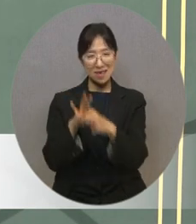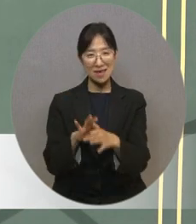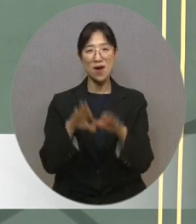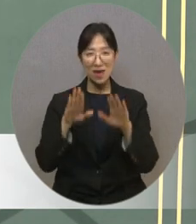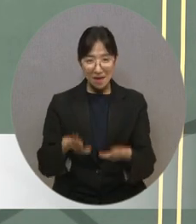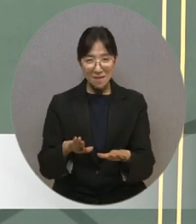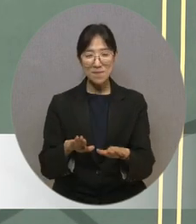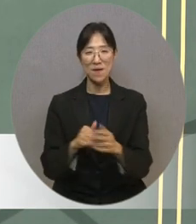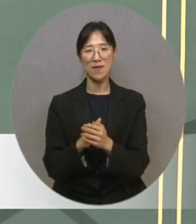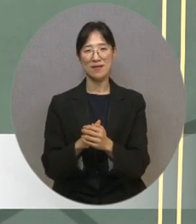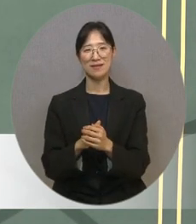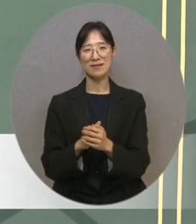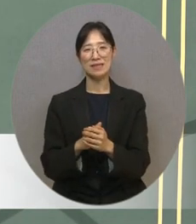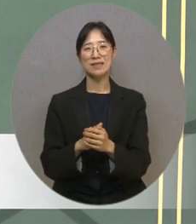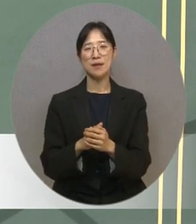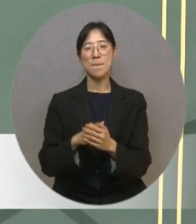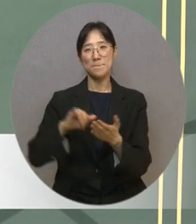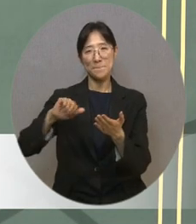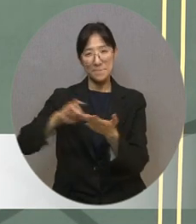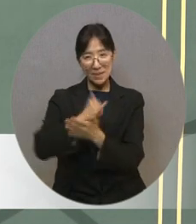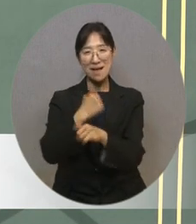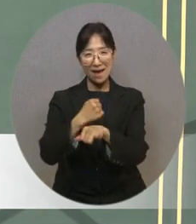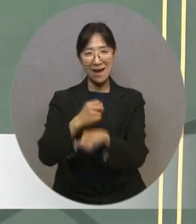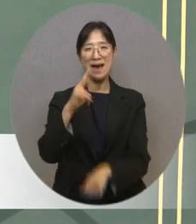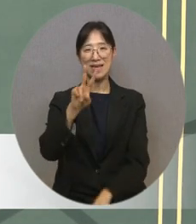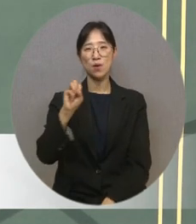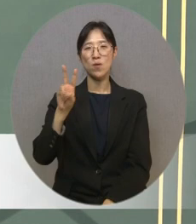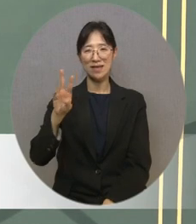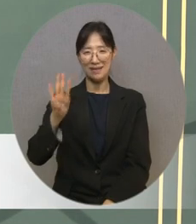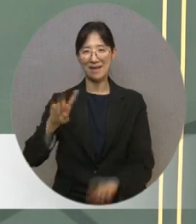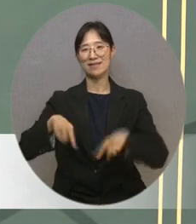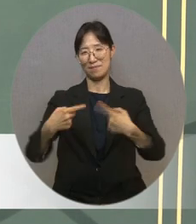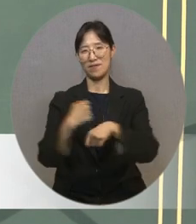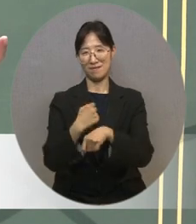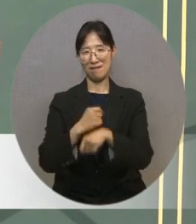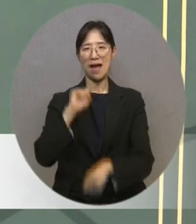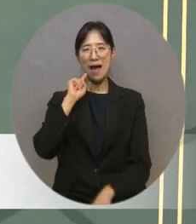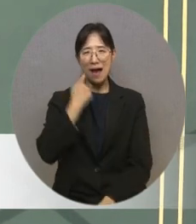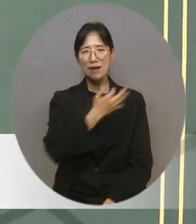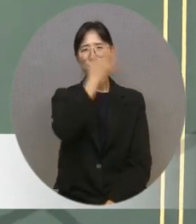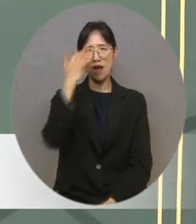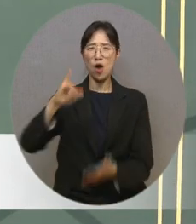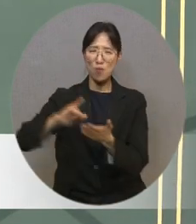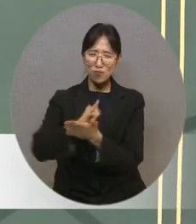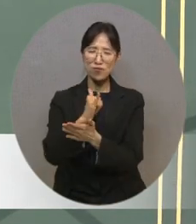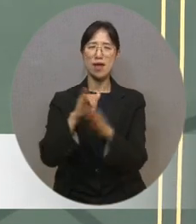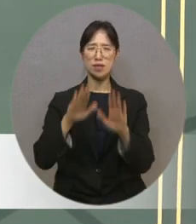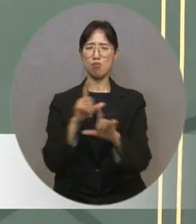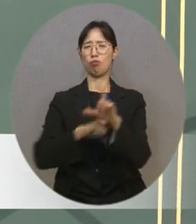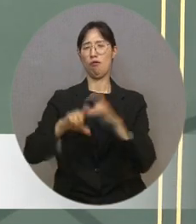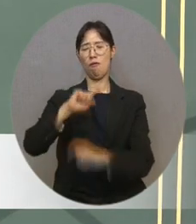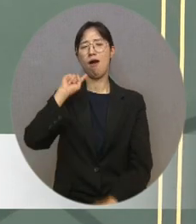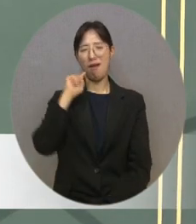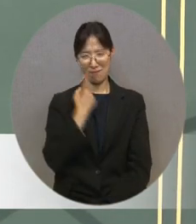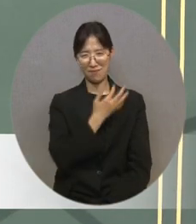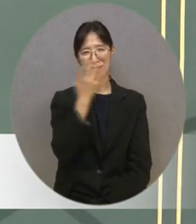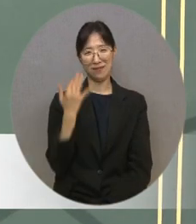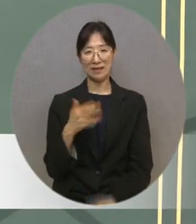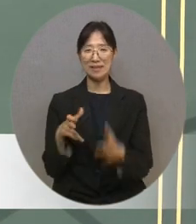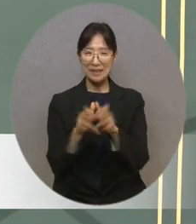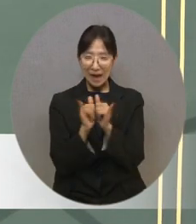비상하라 2024를 같이 하게 되었는데요. 아름다운 비행이 더욱더 아름다워졌어요. 장애인 분들을